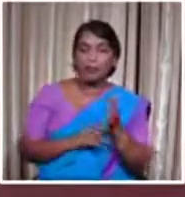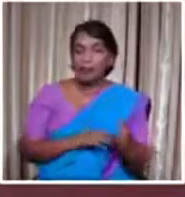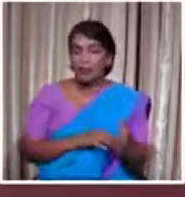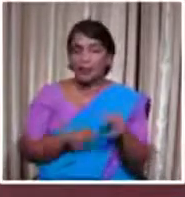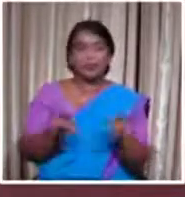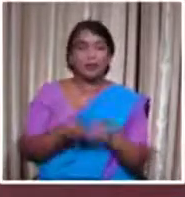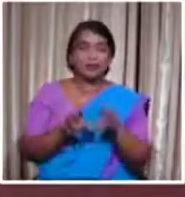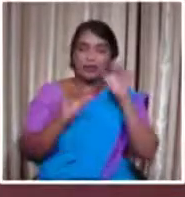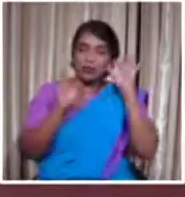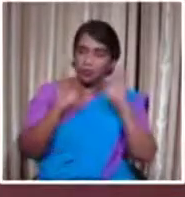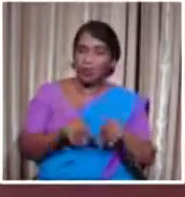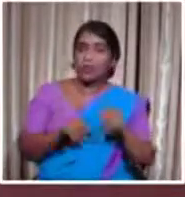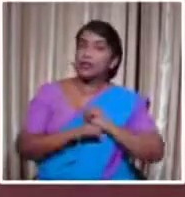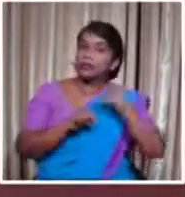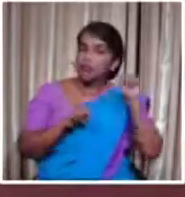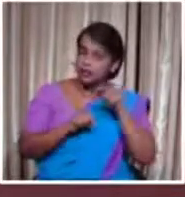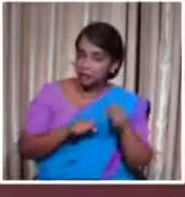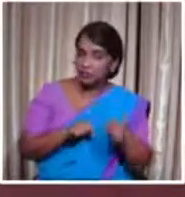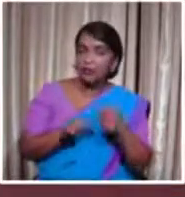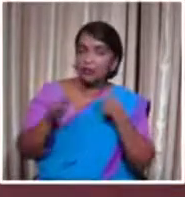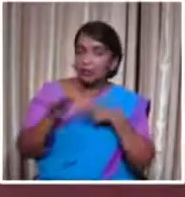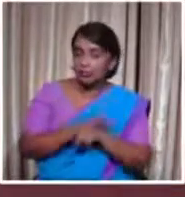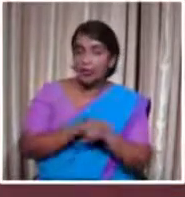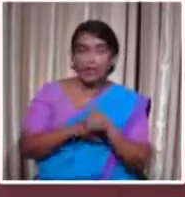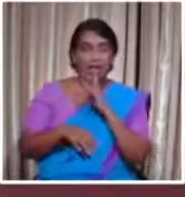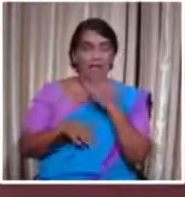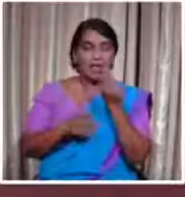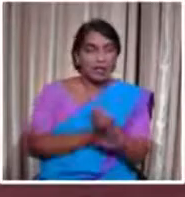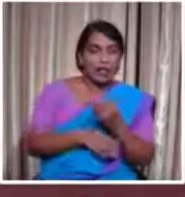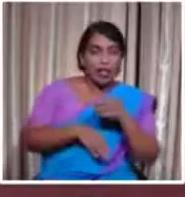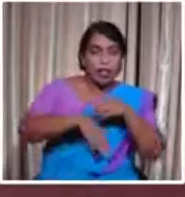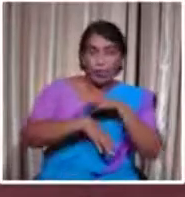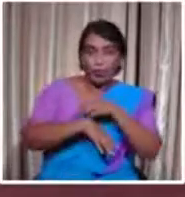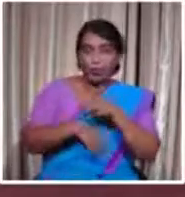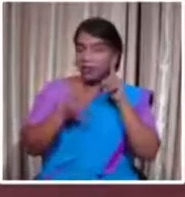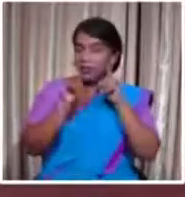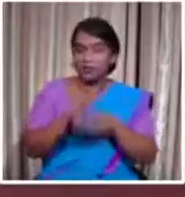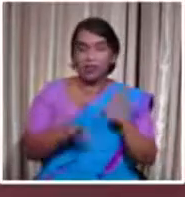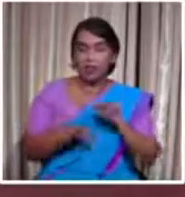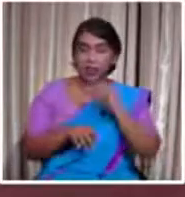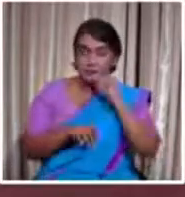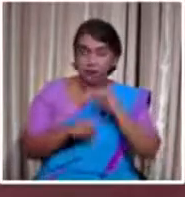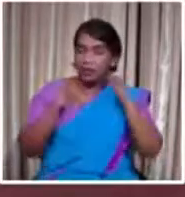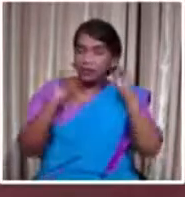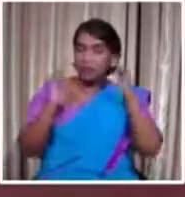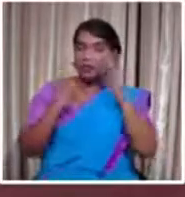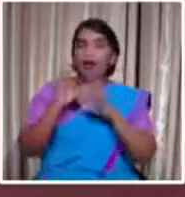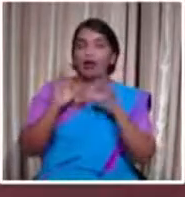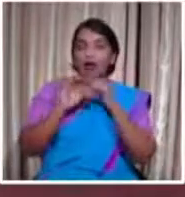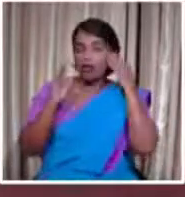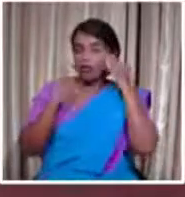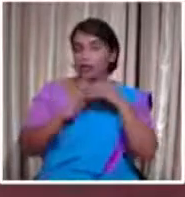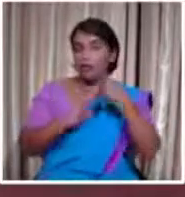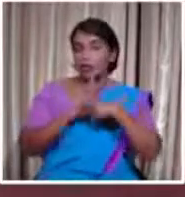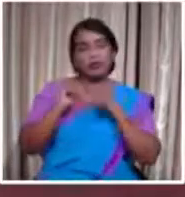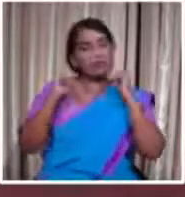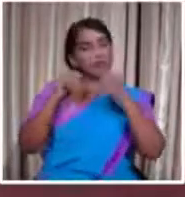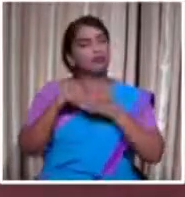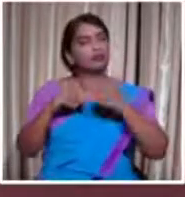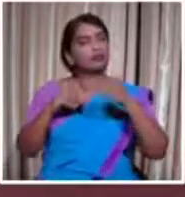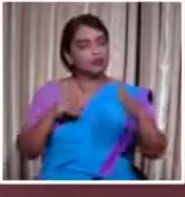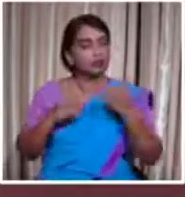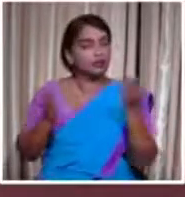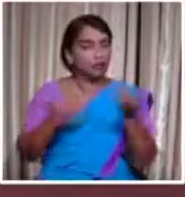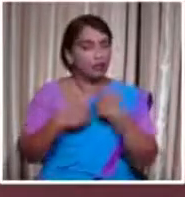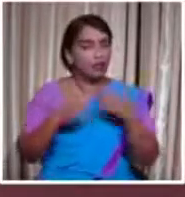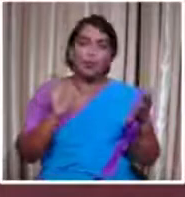පාවිච්චි නොකරන ලෙස අරගලයේ හිඟන්නාගේ තුවාලය ලෙස භාවිතා නොකොට ඒ සැබෑ යහපත් අරමුණ රටේ යහපත සඳහා යොදා ගැනීමට අප